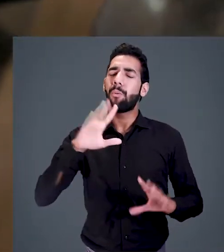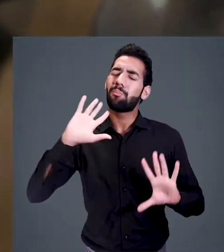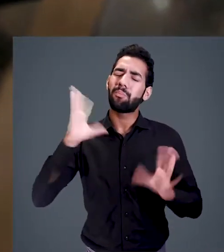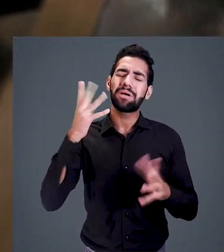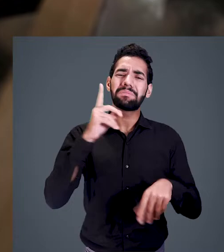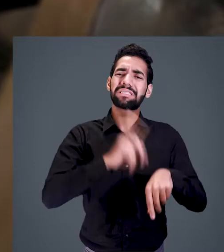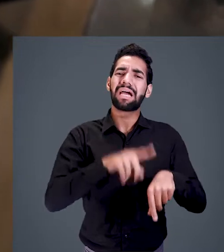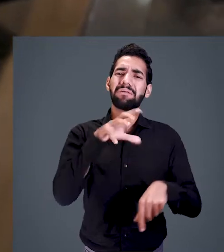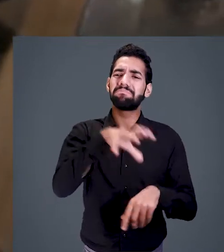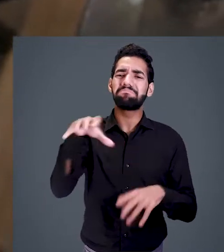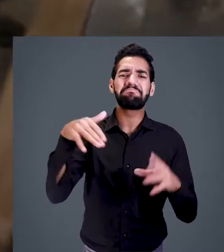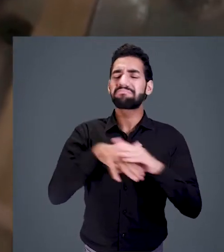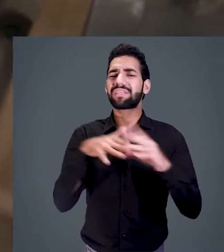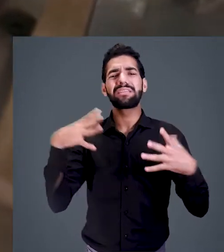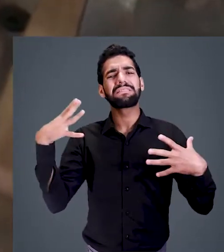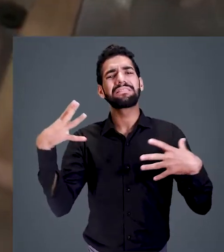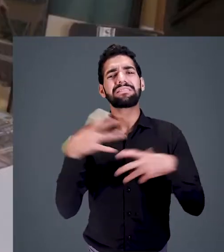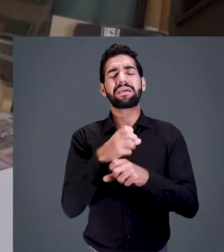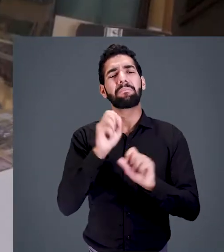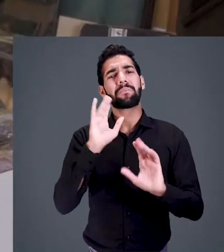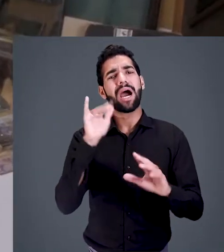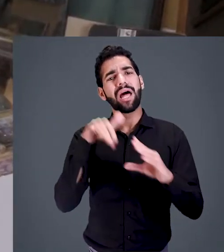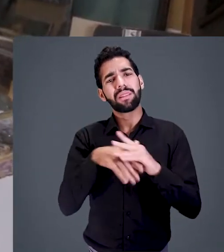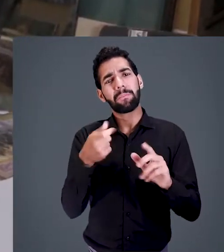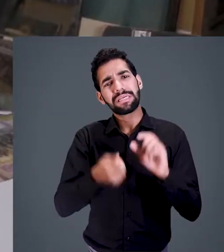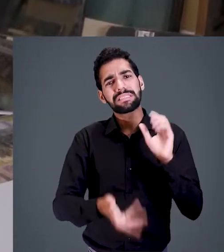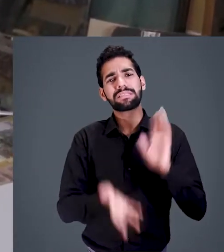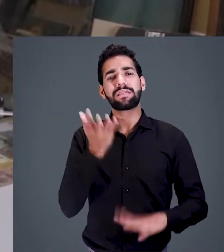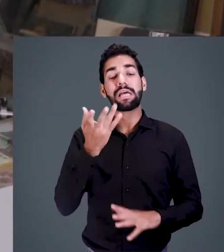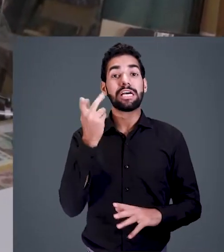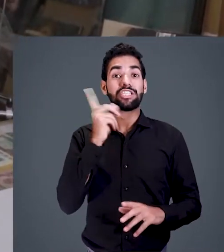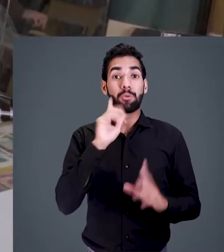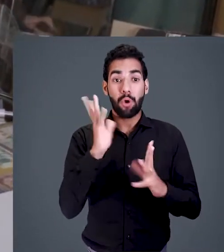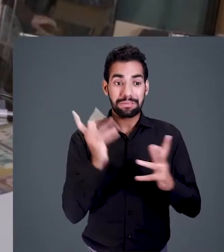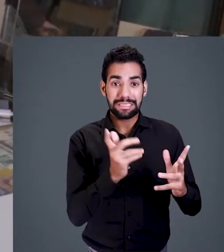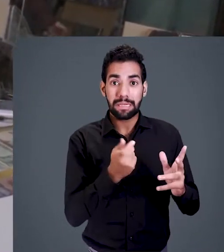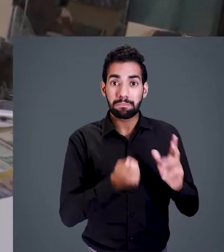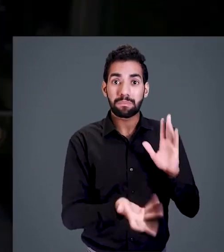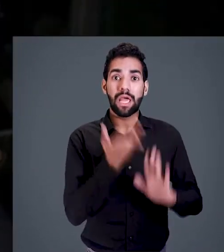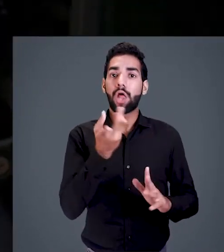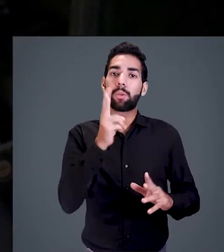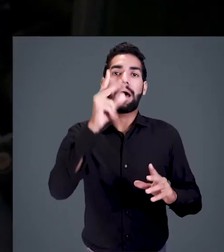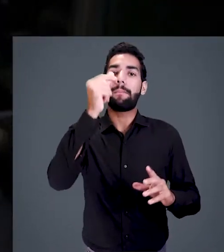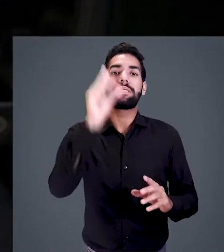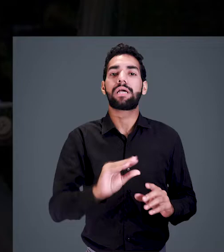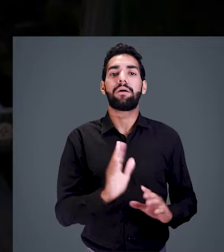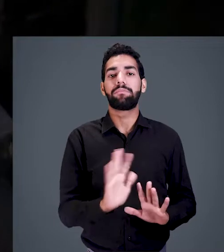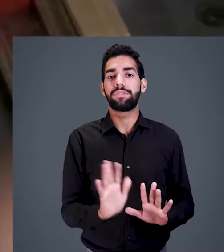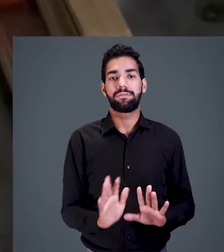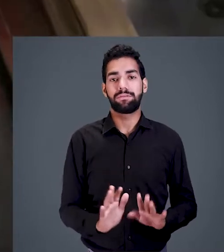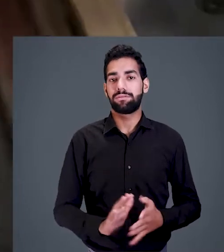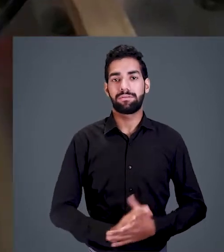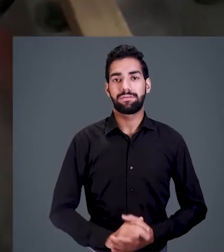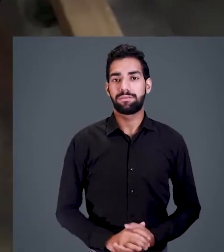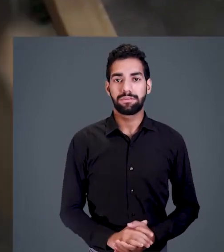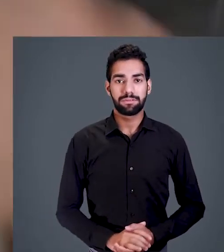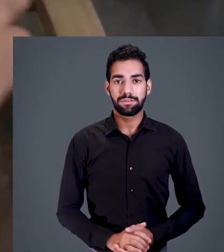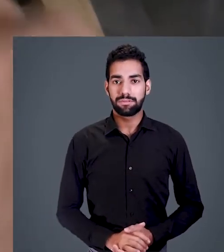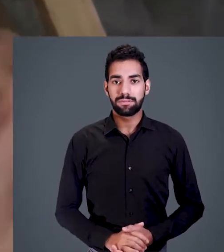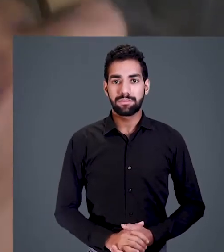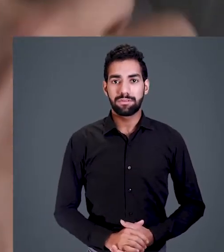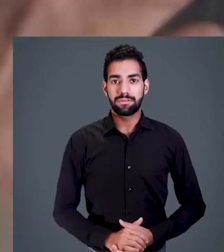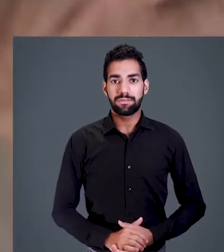ہر دور میں ہر وقت یہ بڑھتا رہتا ہے، مہنگائی ہوتی رہتی ہے۔ کبھی چیز جب مہنگی ہو جاتی ہے وہ دوبارہ سستا نہیں ہوتا۔